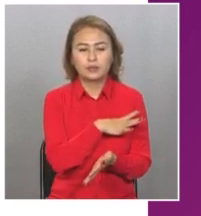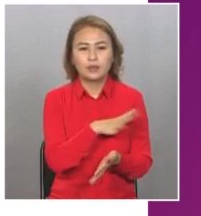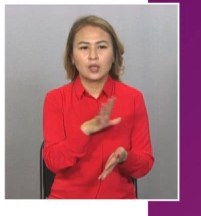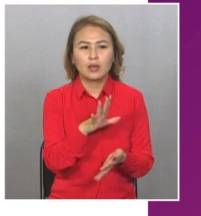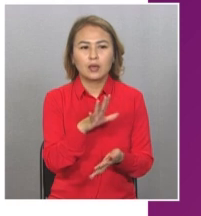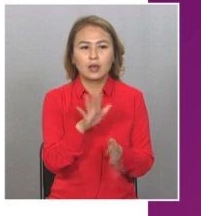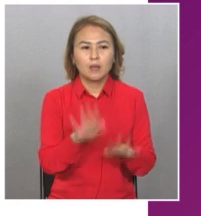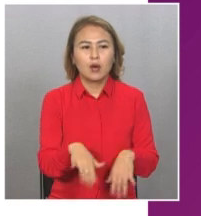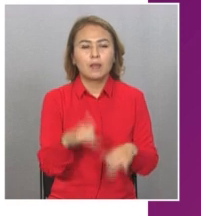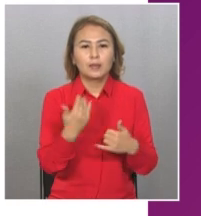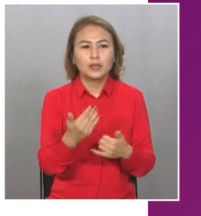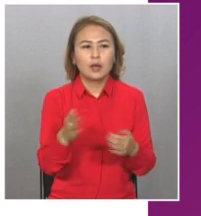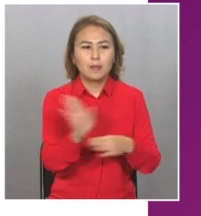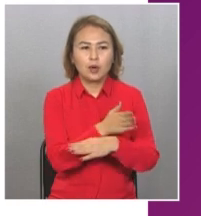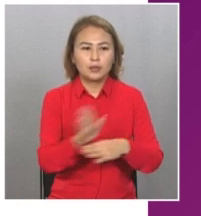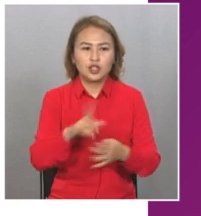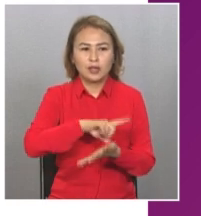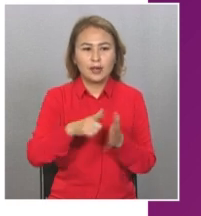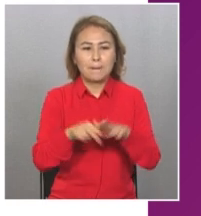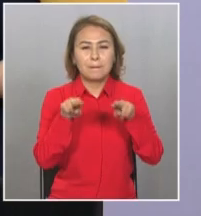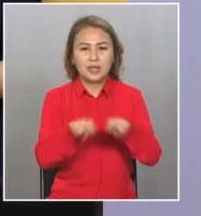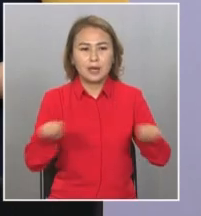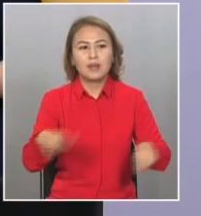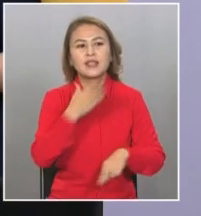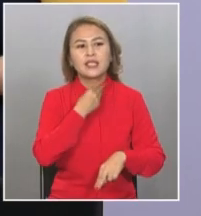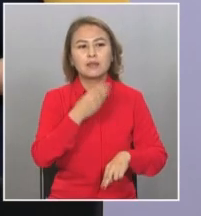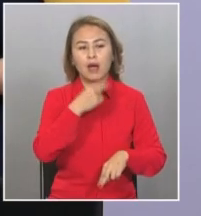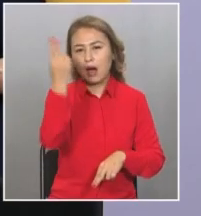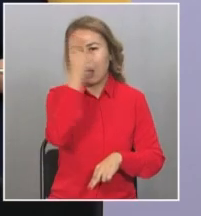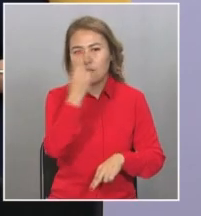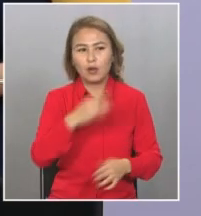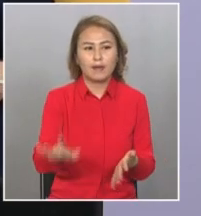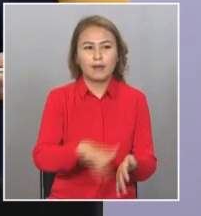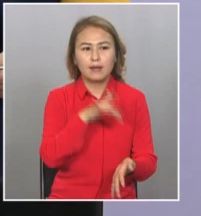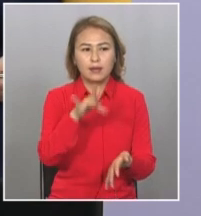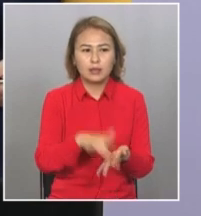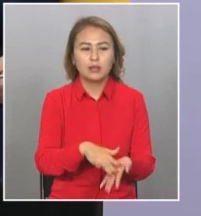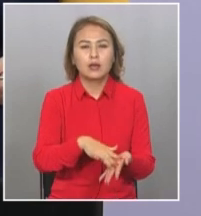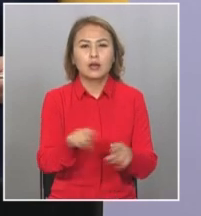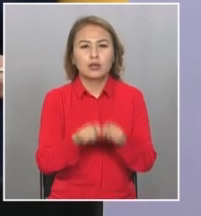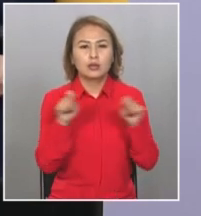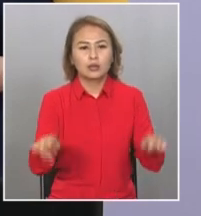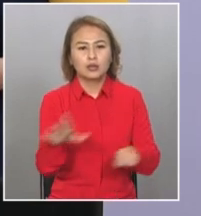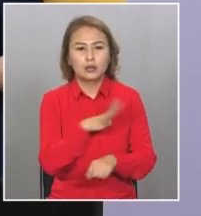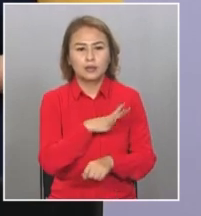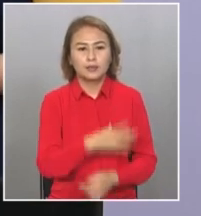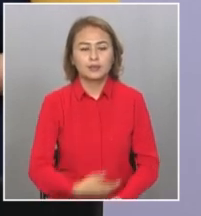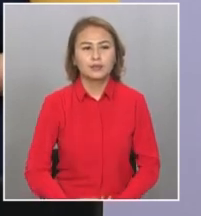қаласында орналасты. Ал оның бөлімшелері Петропавл, Семей, Ақмола қалаларында құрылды.